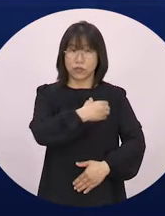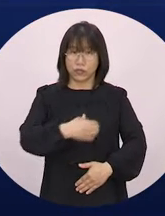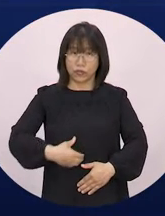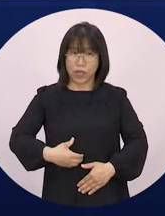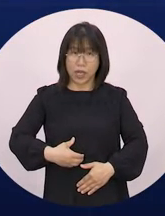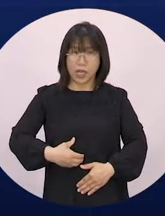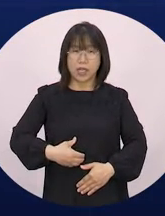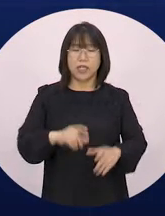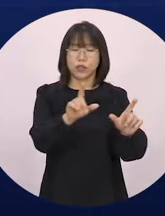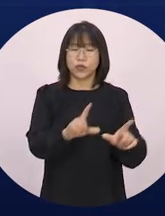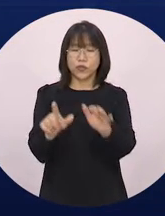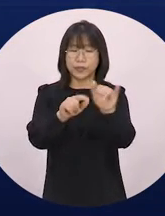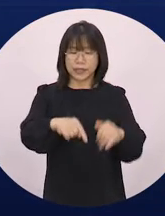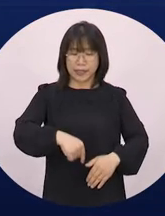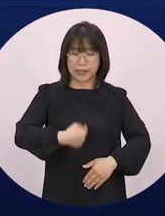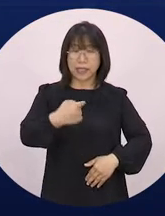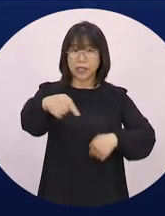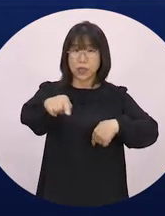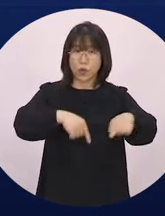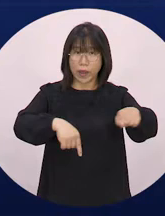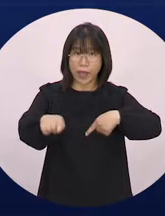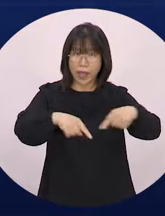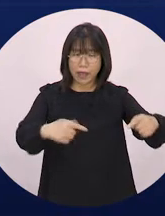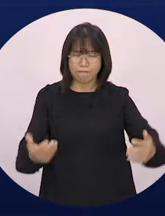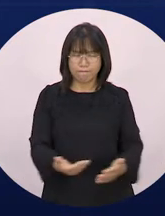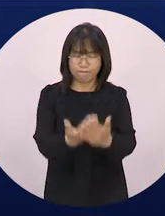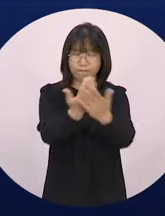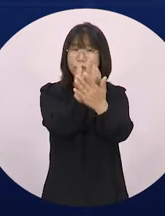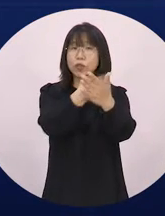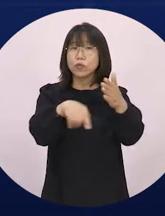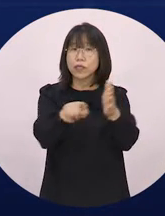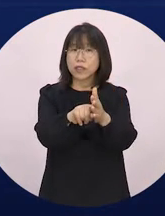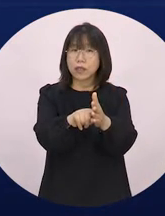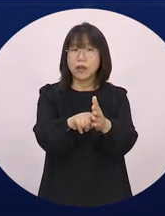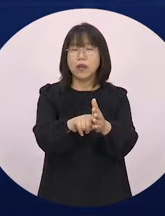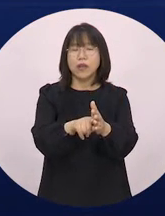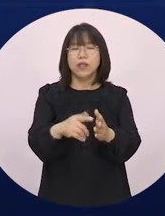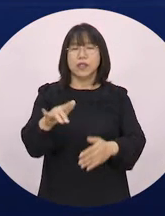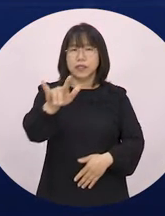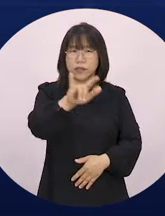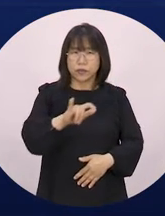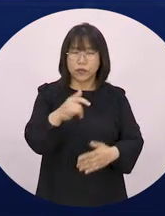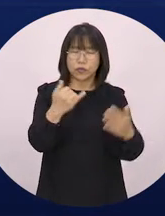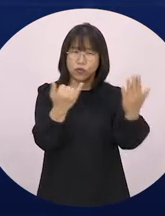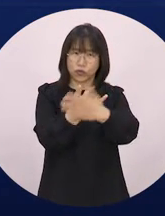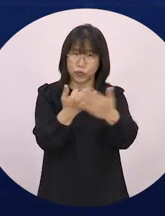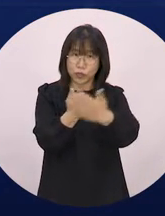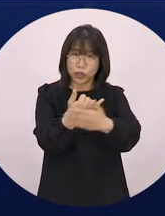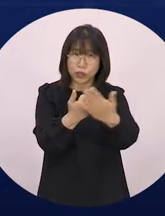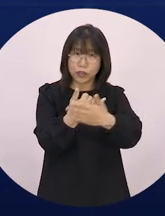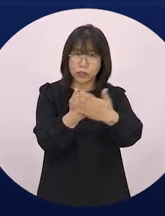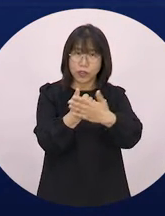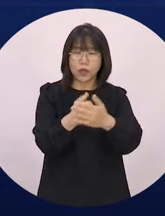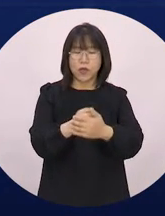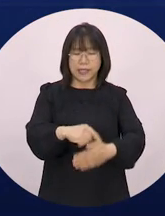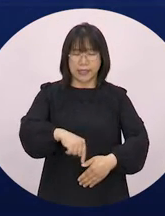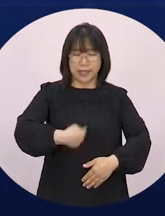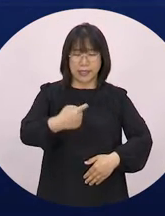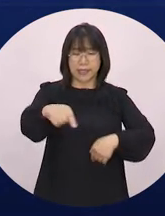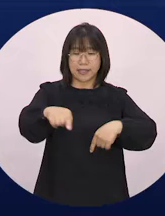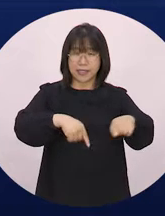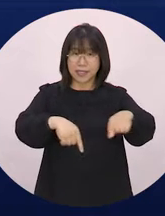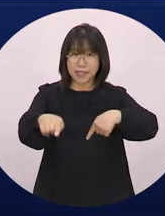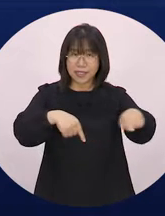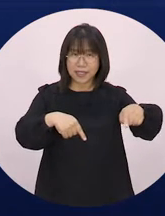강서구가 주민자치회의 역량 강화를 위해 12일 강서구청 유튜브 채널을 통해 온라인 워크숍